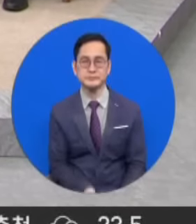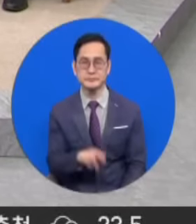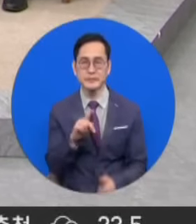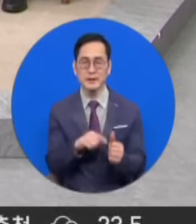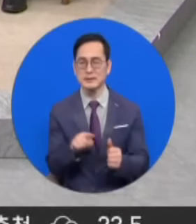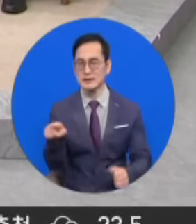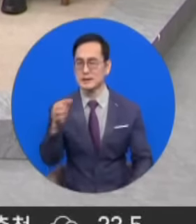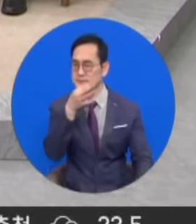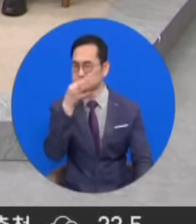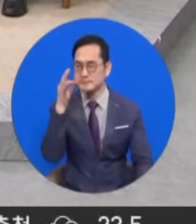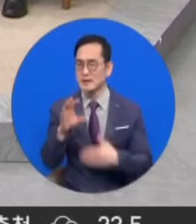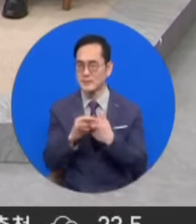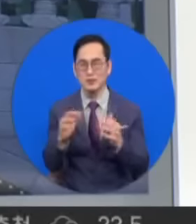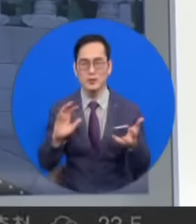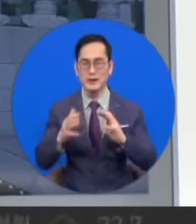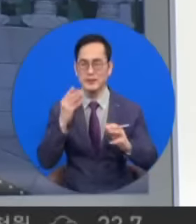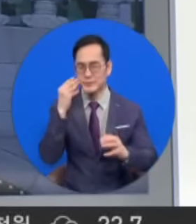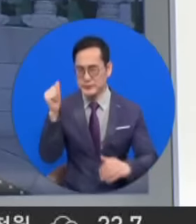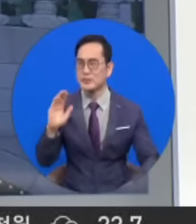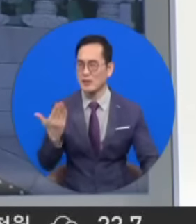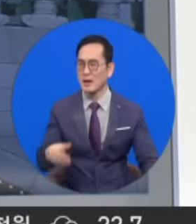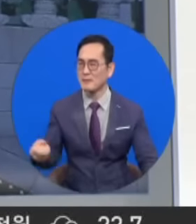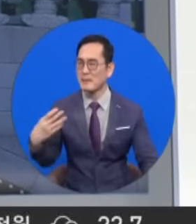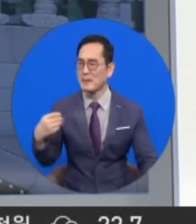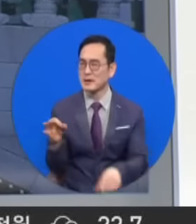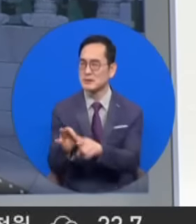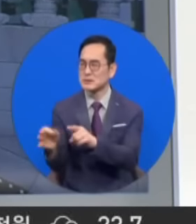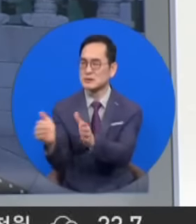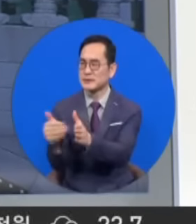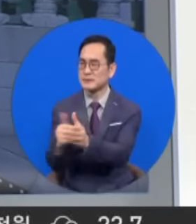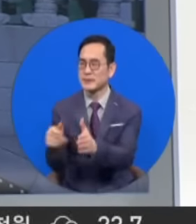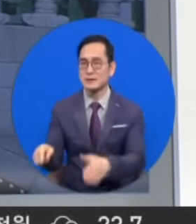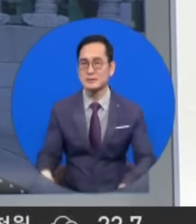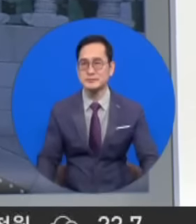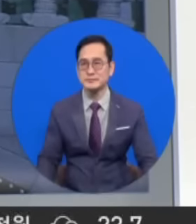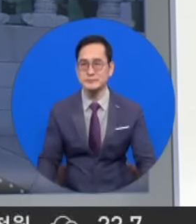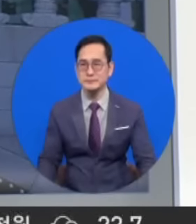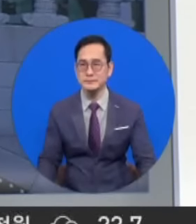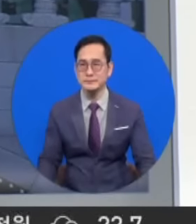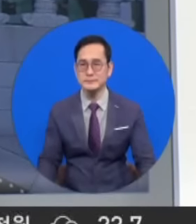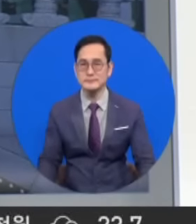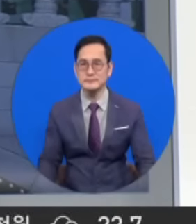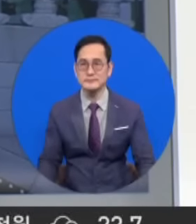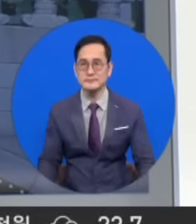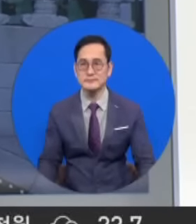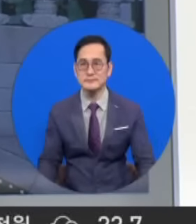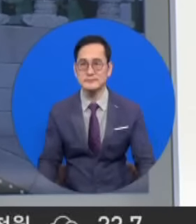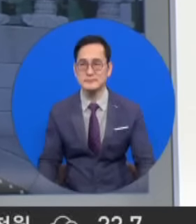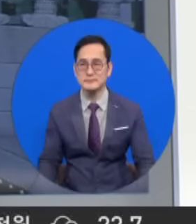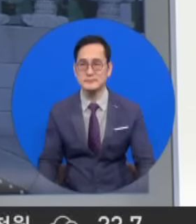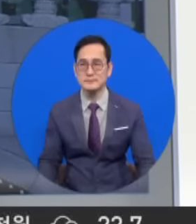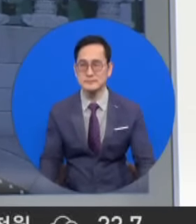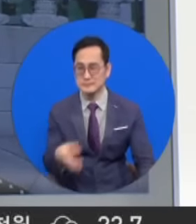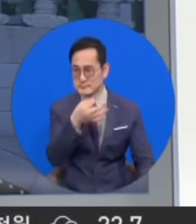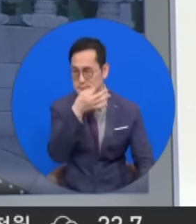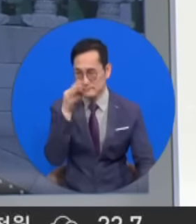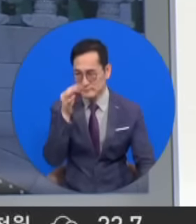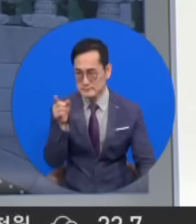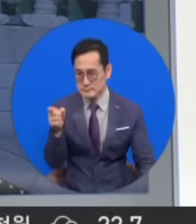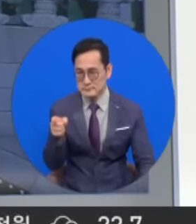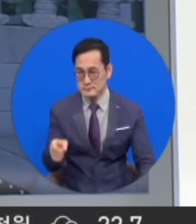입을 닫으면 원활하게 진행될 수 있다라고 표현한 부분, 중간에 생략이 됐지만 입을 닫으라는 표현을 왜 사과해야